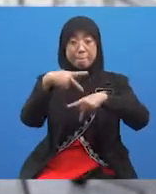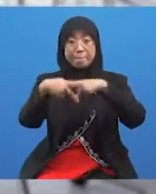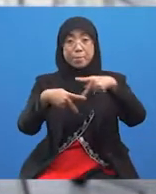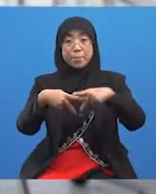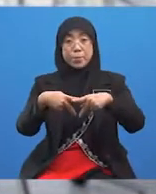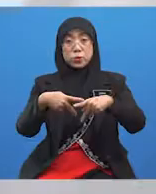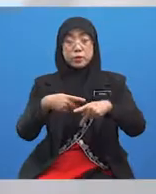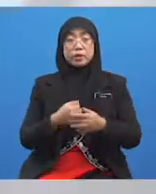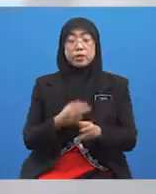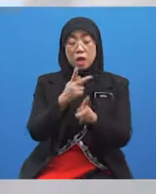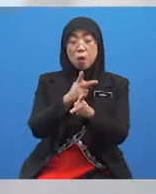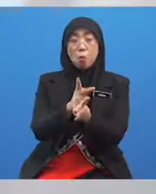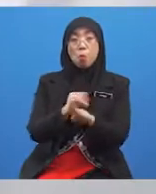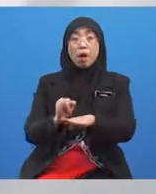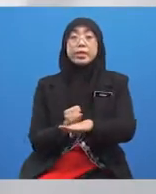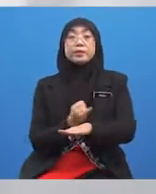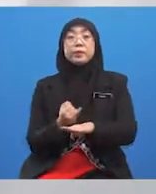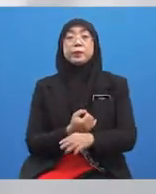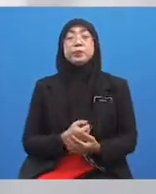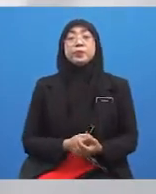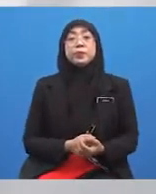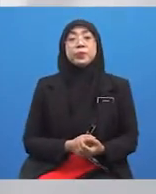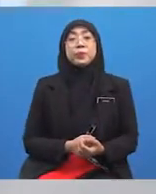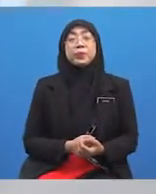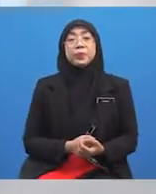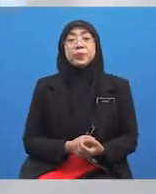industri iaitu proses yang pertama,